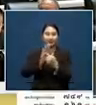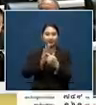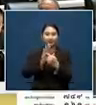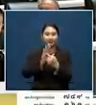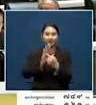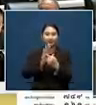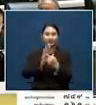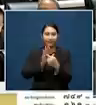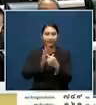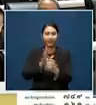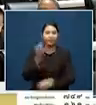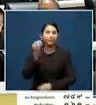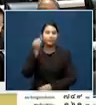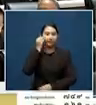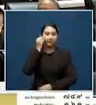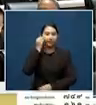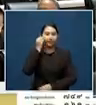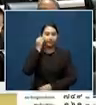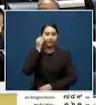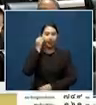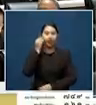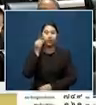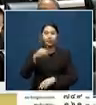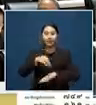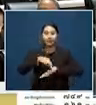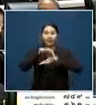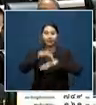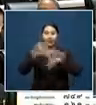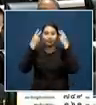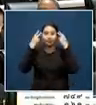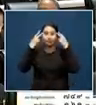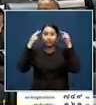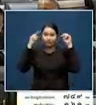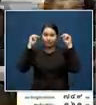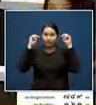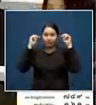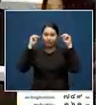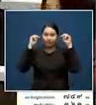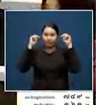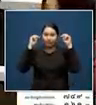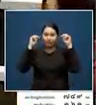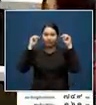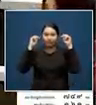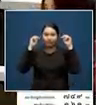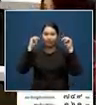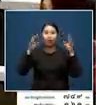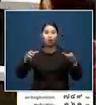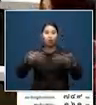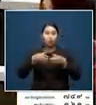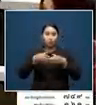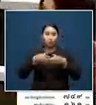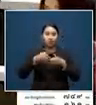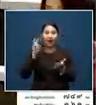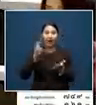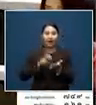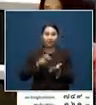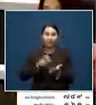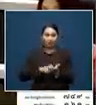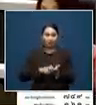ก็ทีนี้แหละมาบอกก้าวไกลได้โดยตรงแล้วน้องไปบ่ายใช่